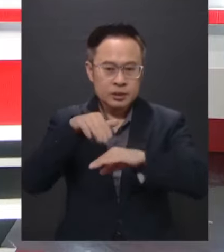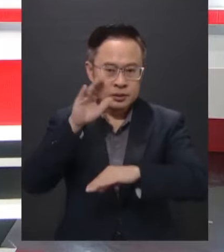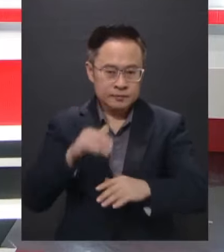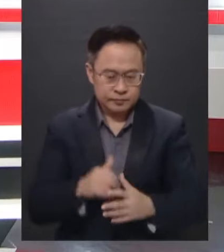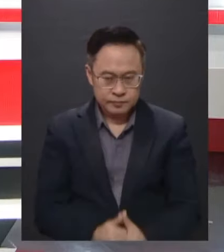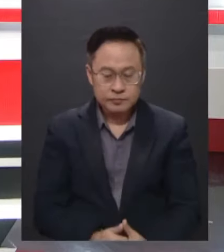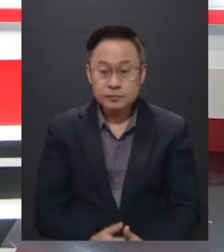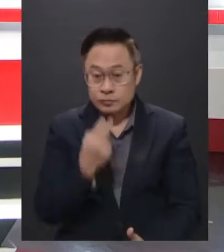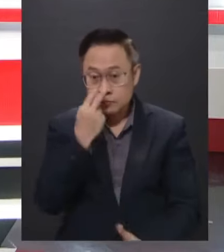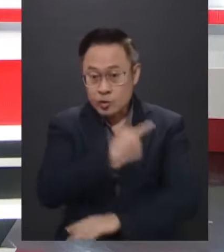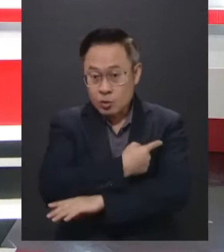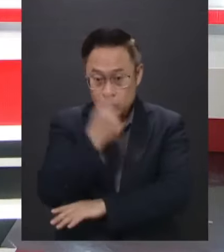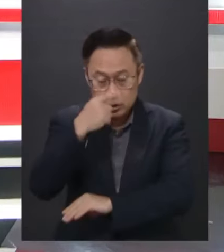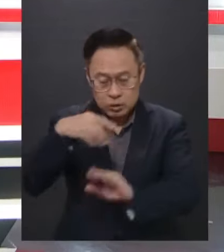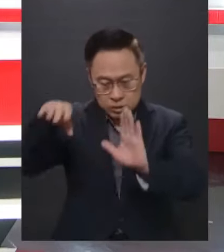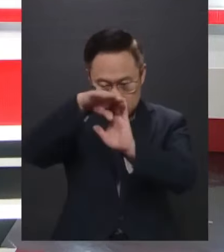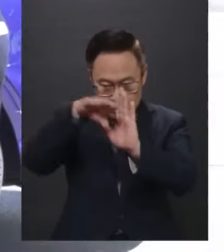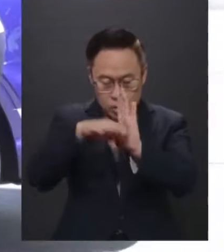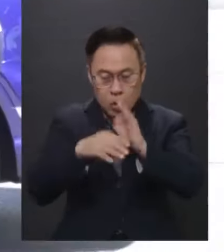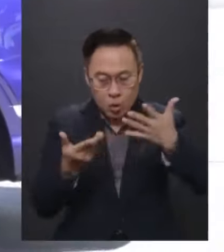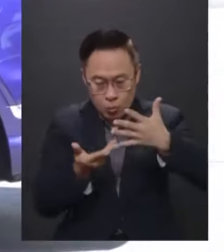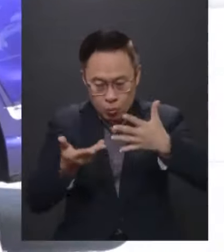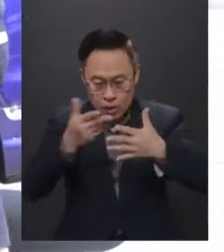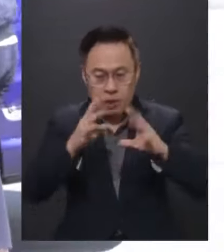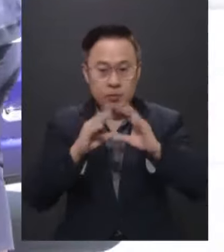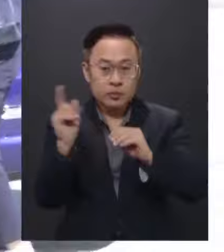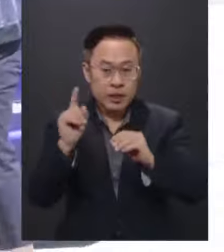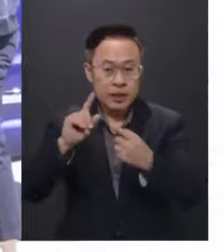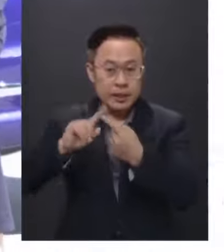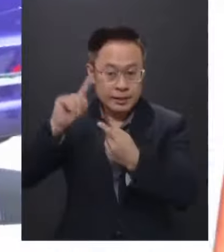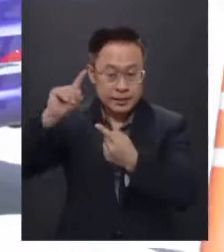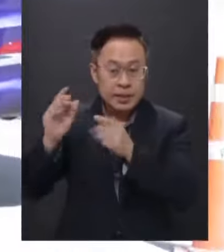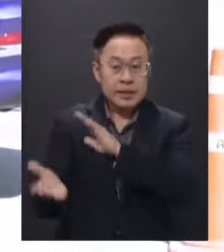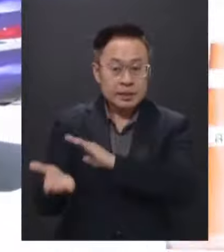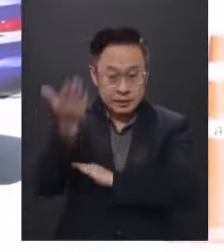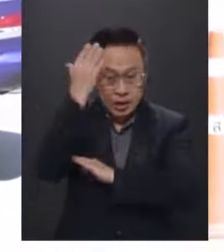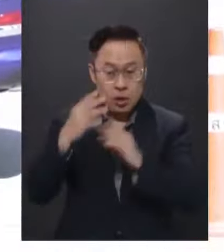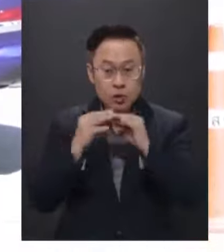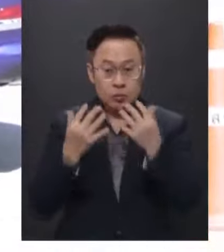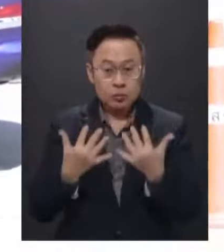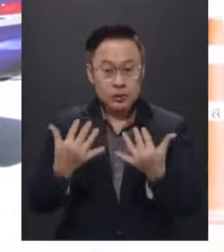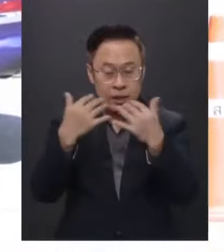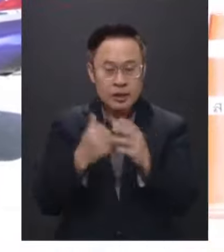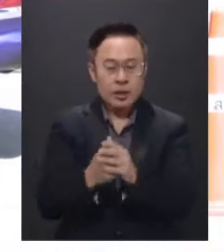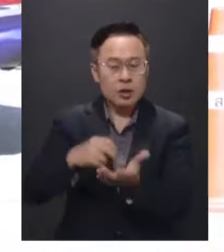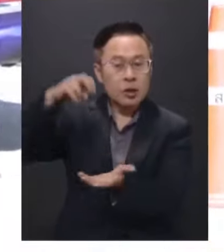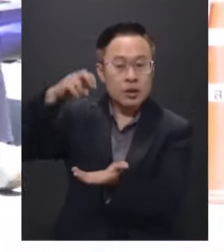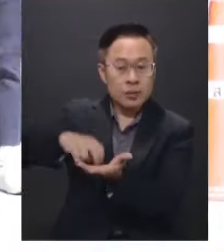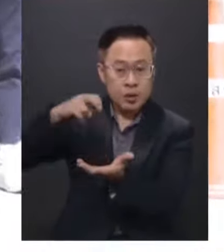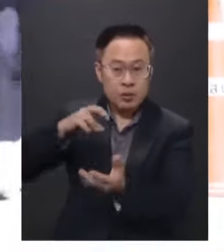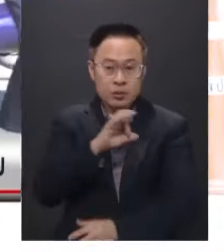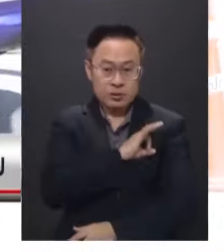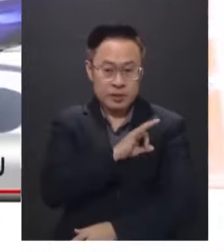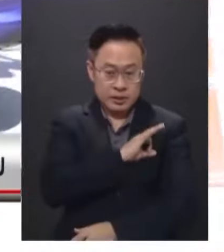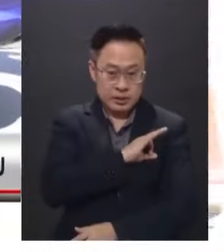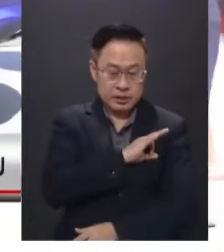มใหญ่สามัญ นะคะวาระของการประชุมเนี่ยนะคะคือการรับรองสมาชิกซึ่งในการรับรองสมาชิกเนี่ยอา